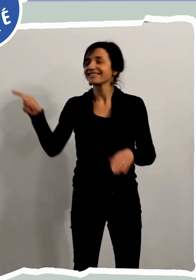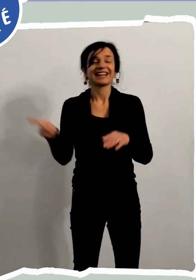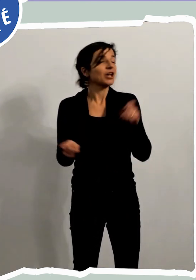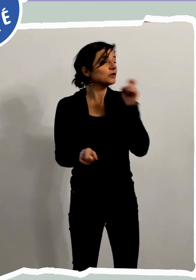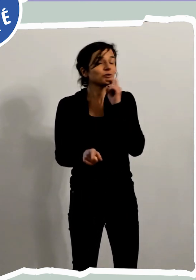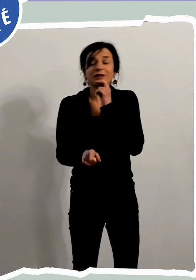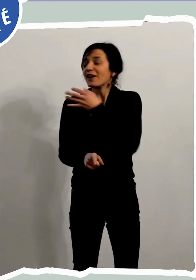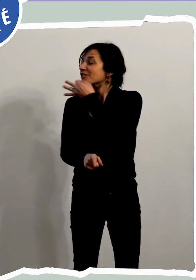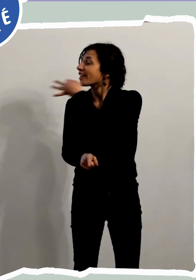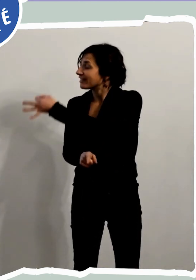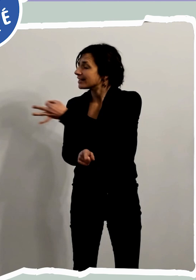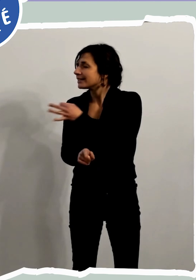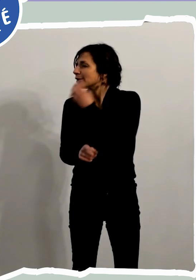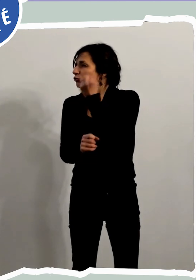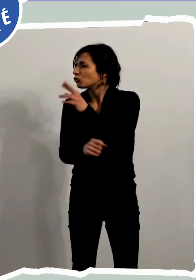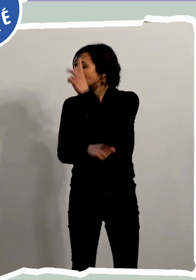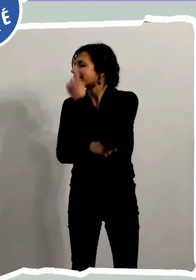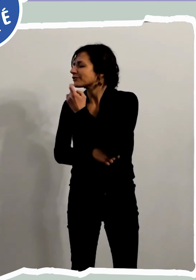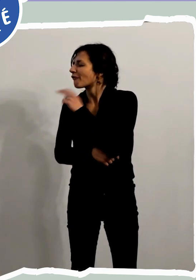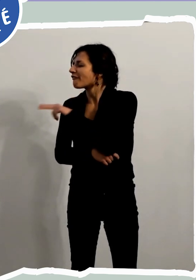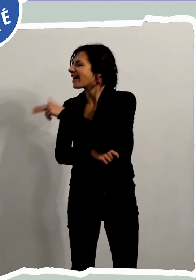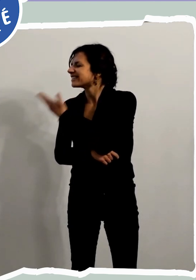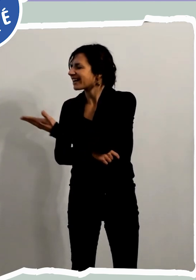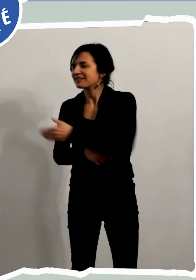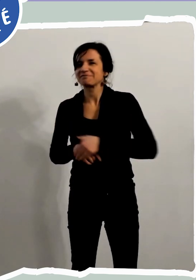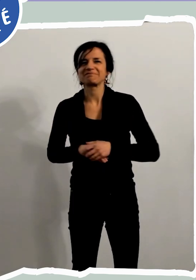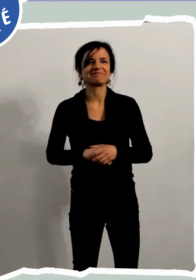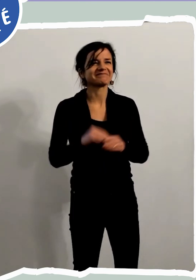l'avais dit que j'allais avoir cette question. Deuxième question.